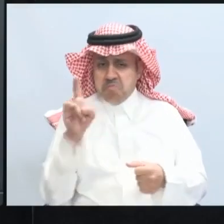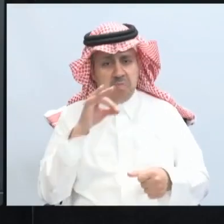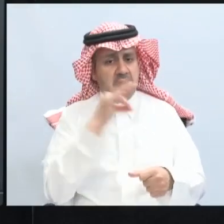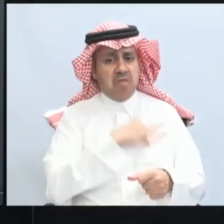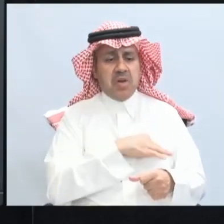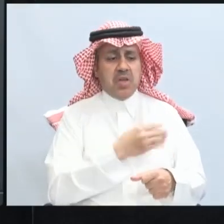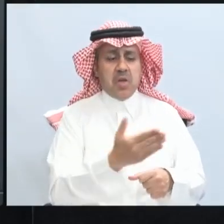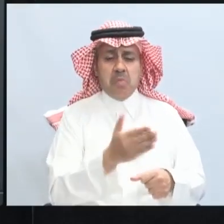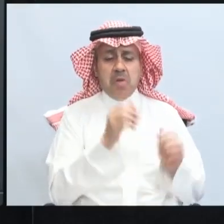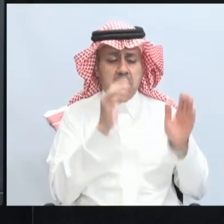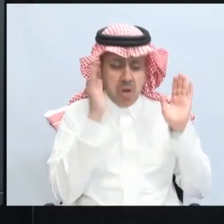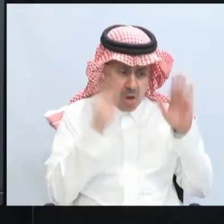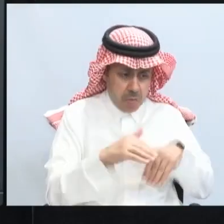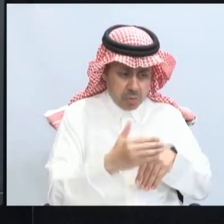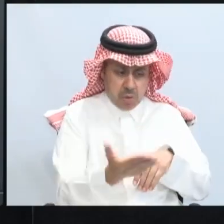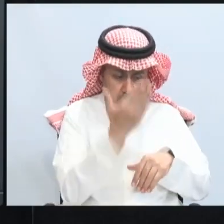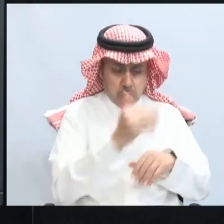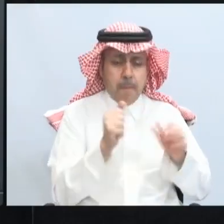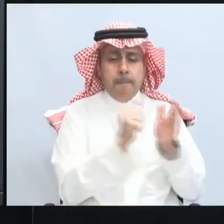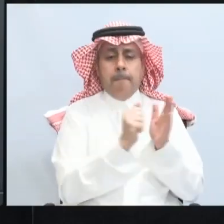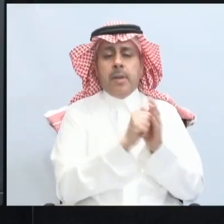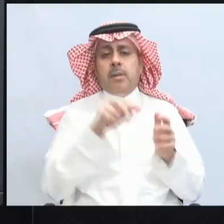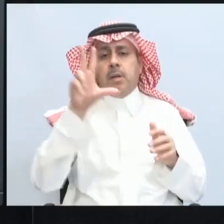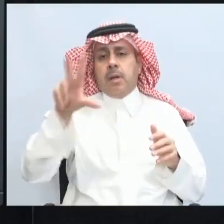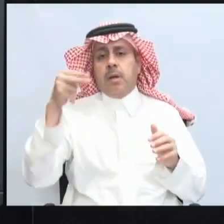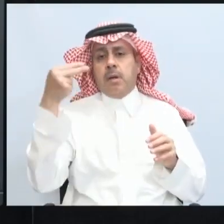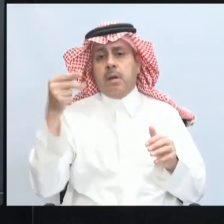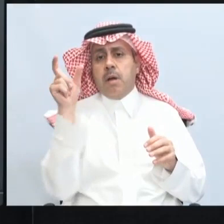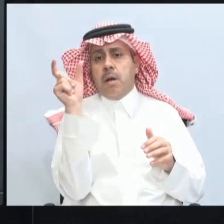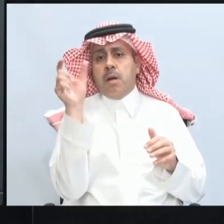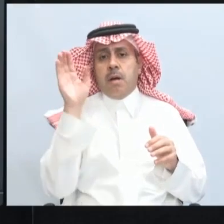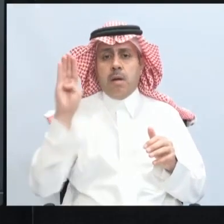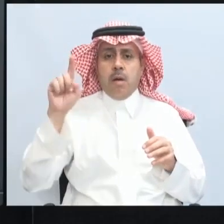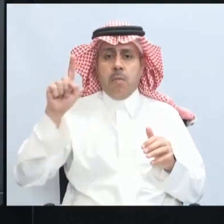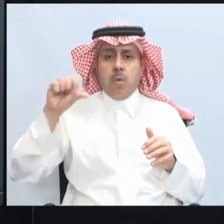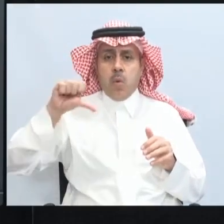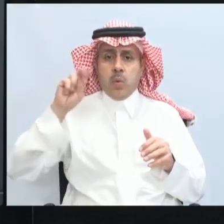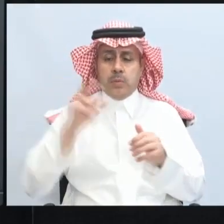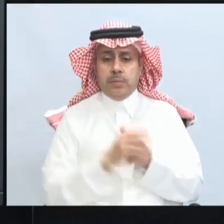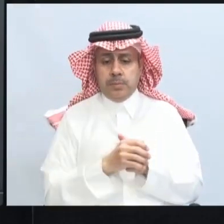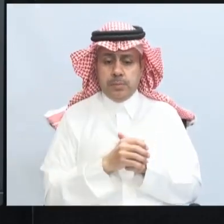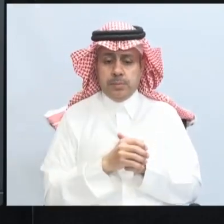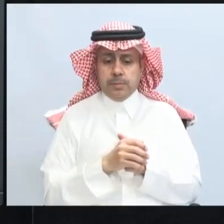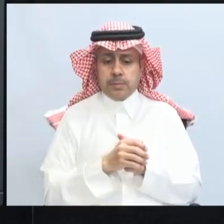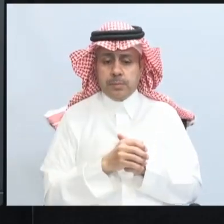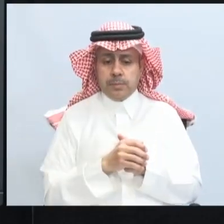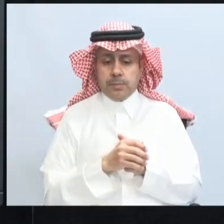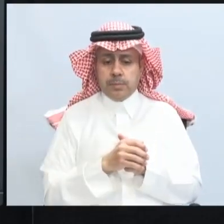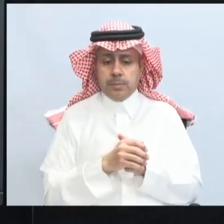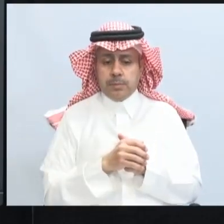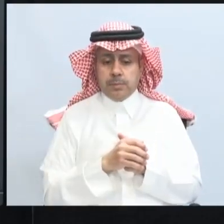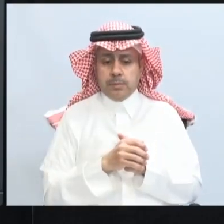كانه هذا هذه العنكبوت التي اتخذت هذا البيت بيت العنكبوت فهو لا يقي حرا ولا بردا ولا